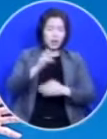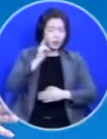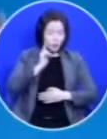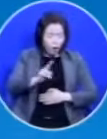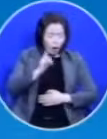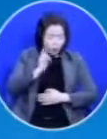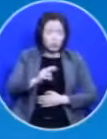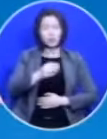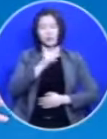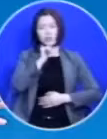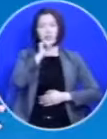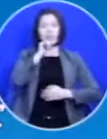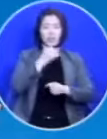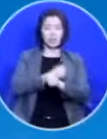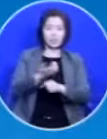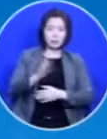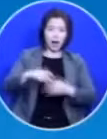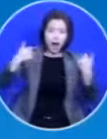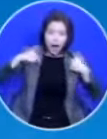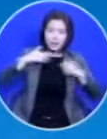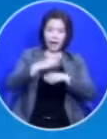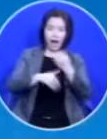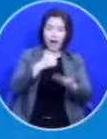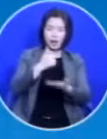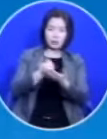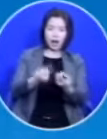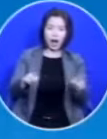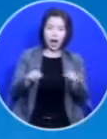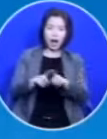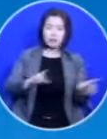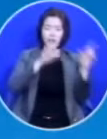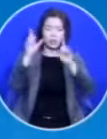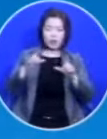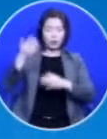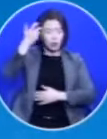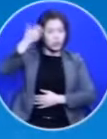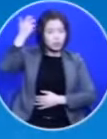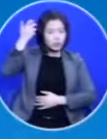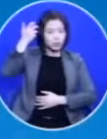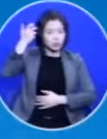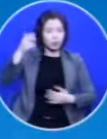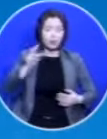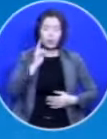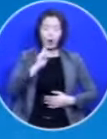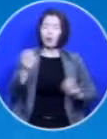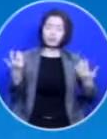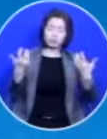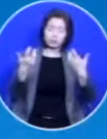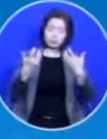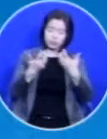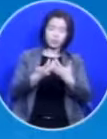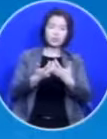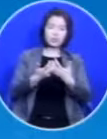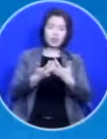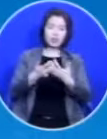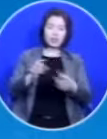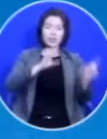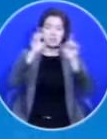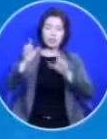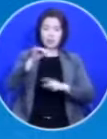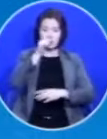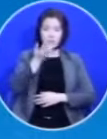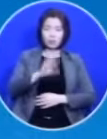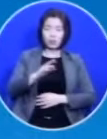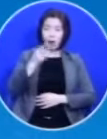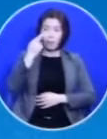항상 하나님과 같이 살았고 영적으로는 너무너무 풍요한 삶을 우간다에서는 살았는데 미국에